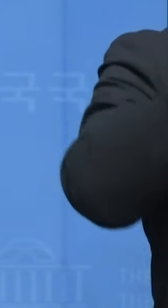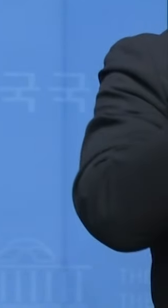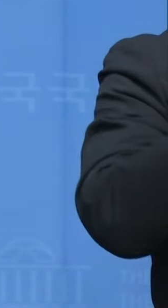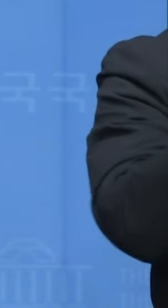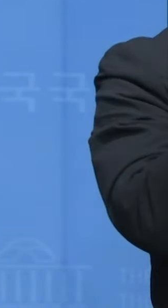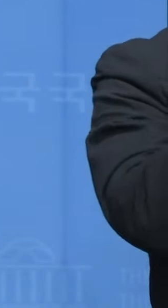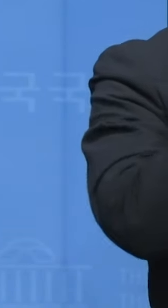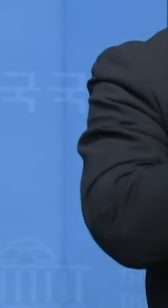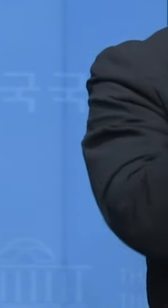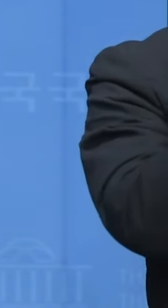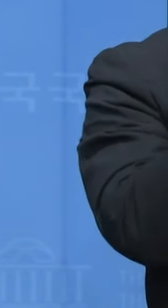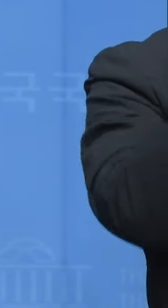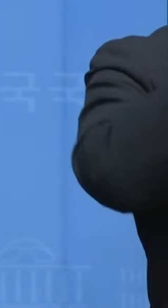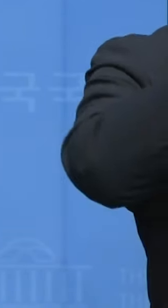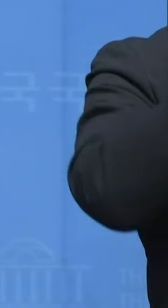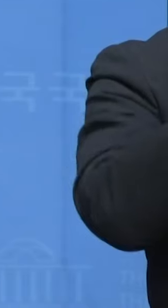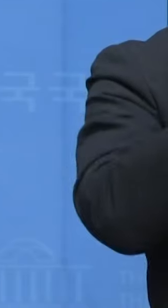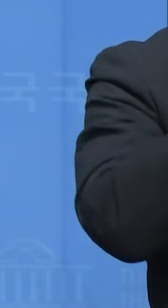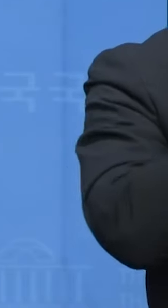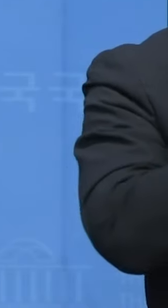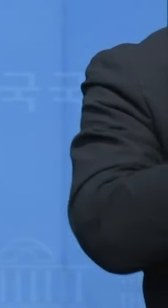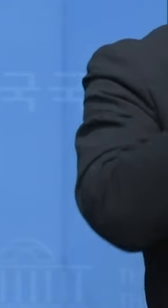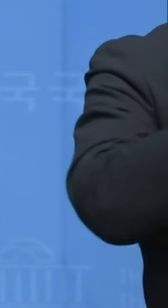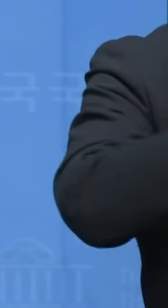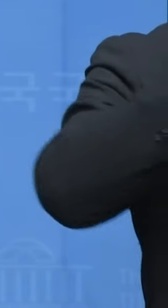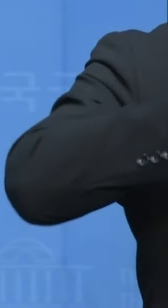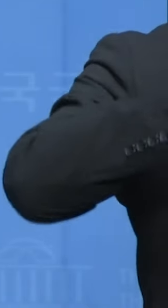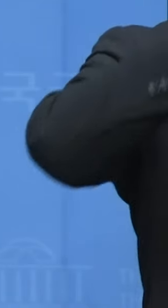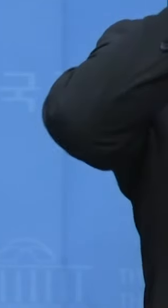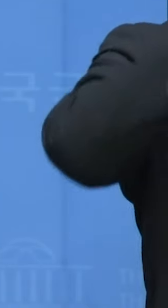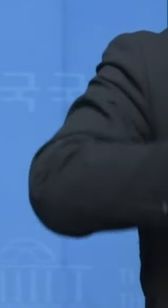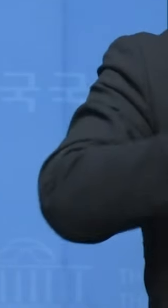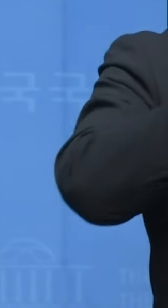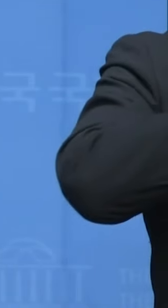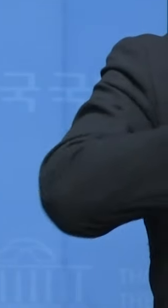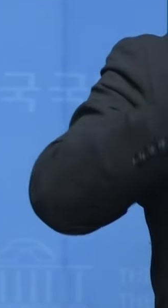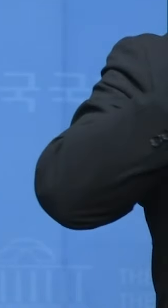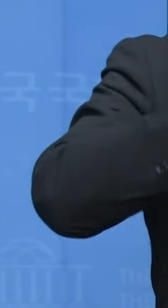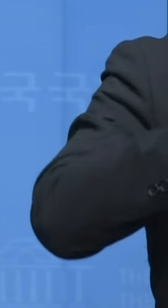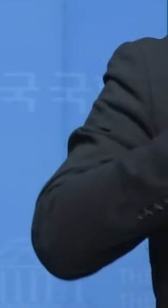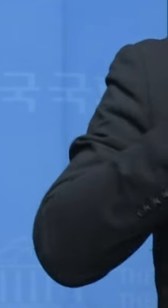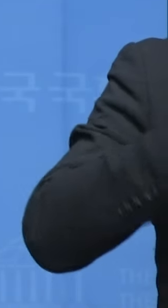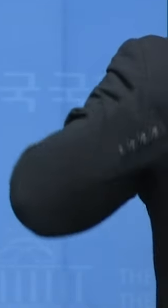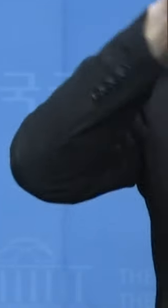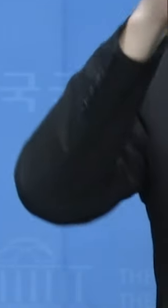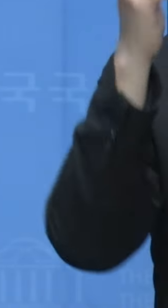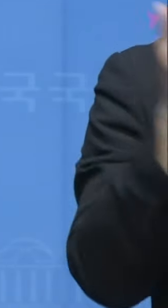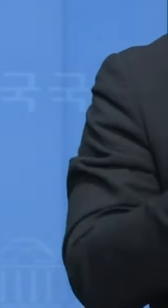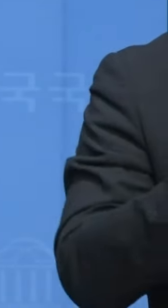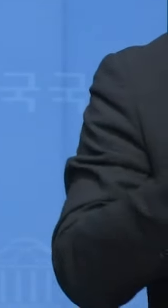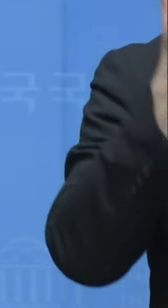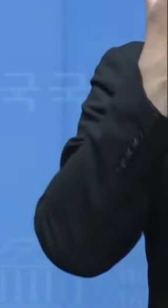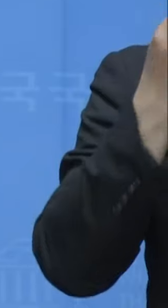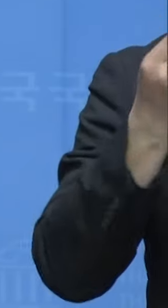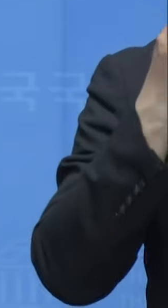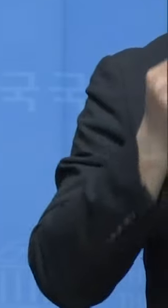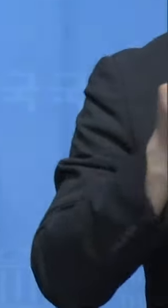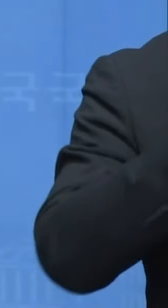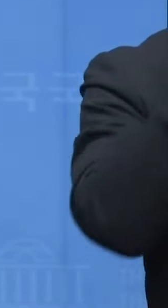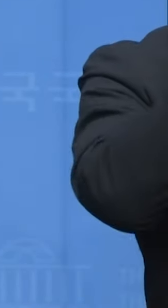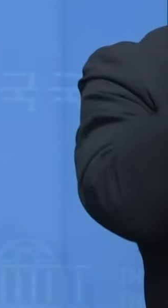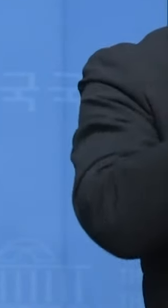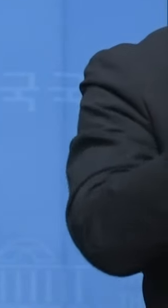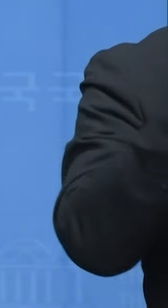한국방송이 이사장 등의 법인카드 유용 의혹의 조사의 검경에 넘겼습니다 이들에게 적용한 동일한 잣대로 조사하고